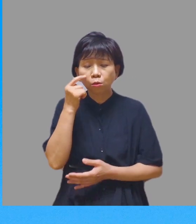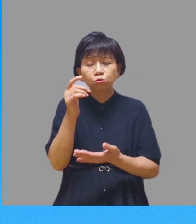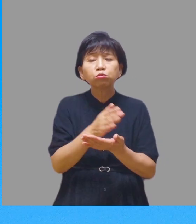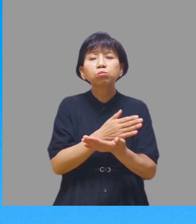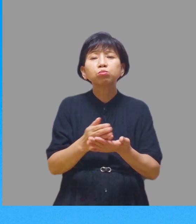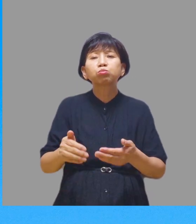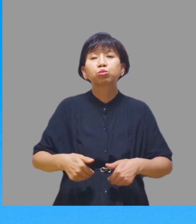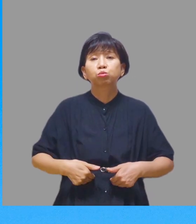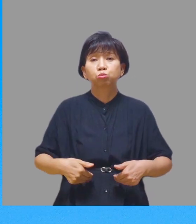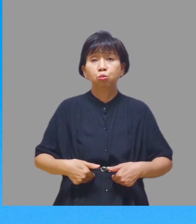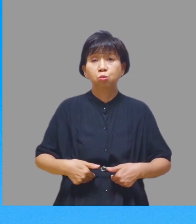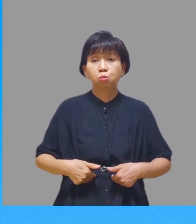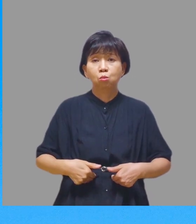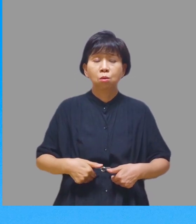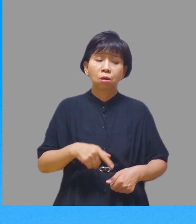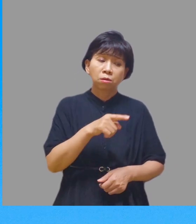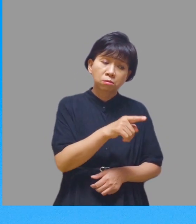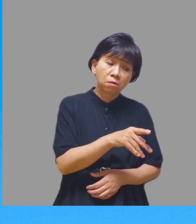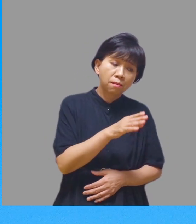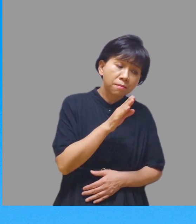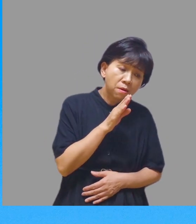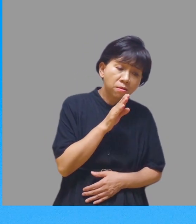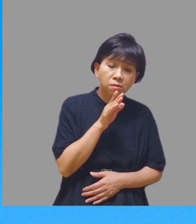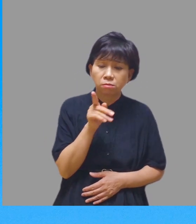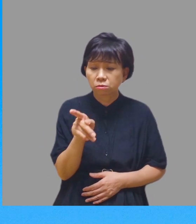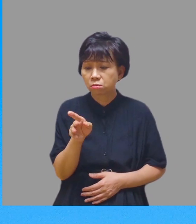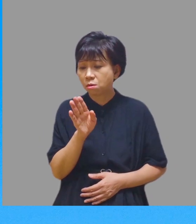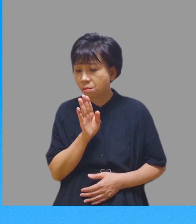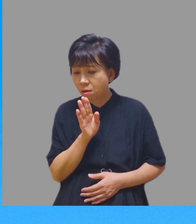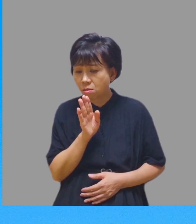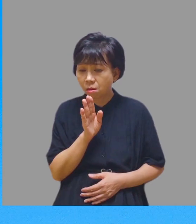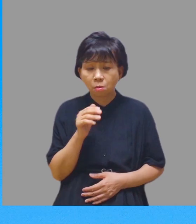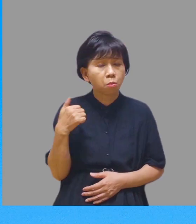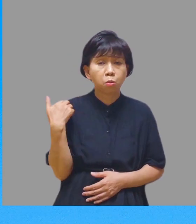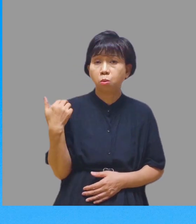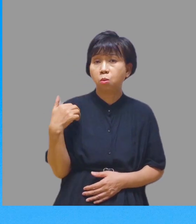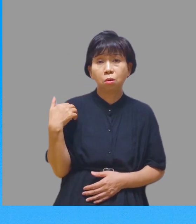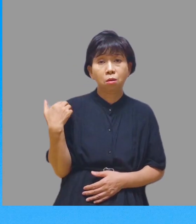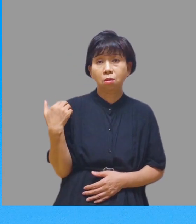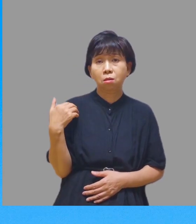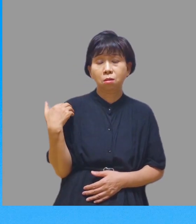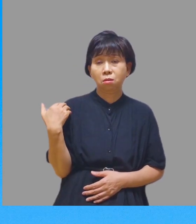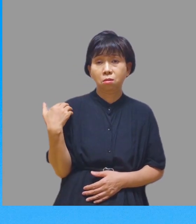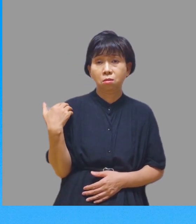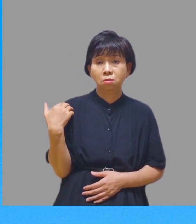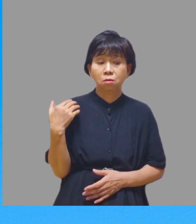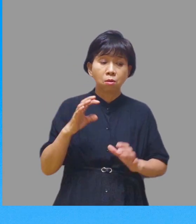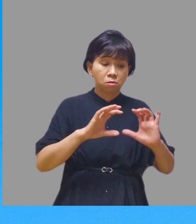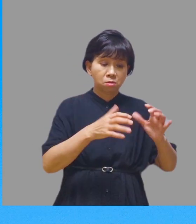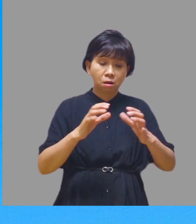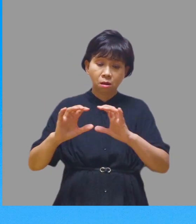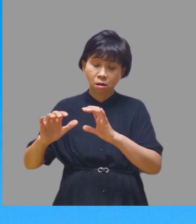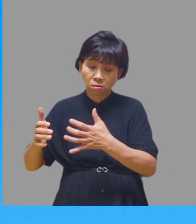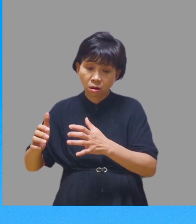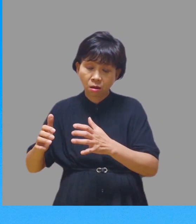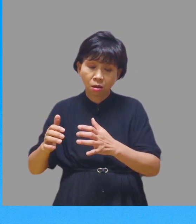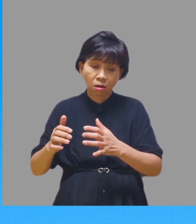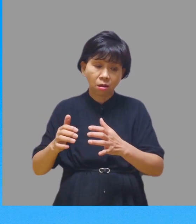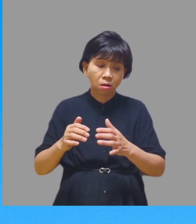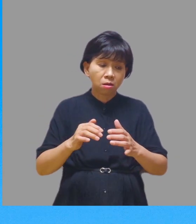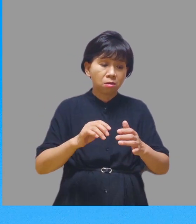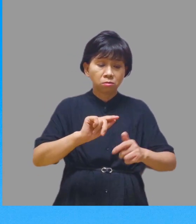거거든요. 근데 이게 맞는지 저게 맞는지 사람마다 달라요. 나라마다 다르고 어떤 상황과 형편에